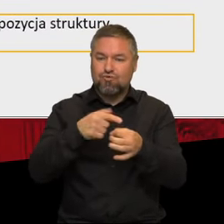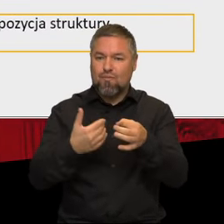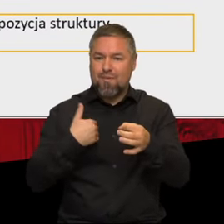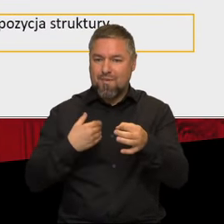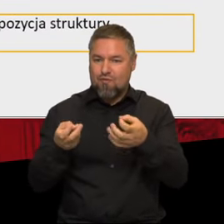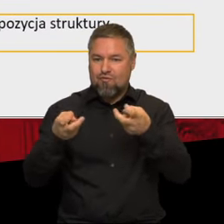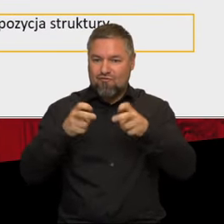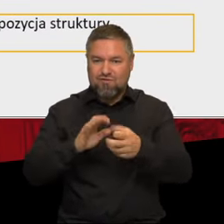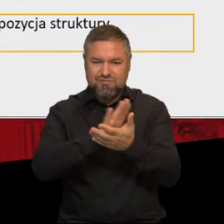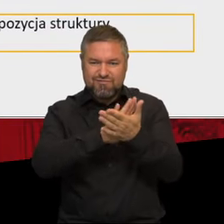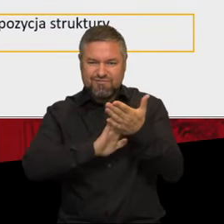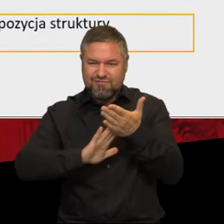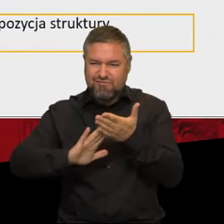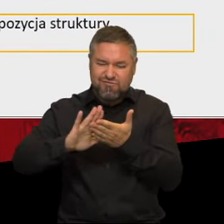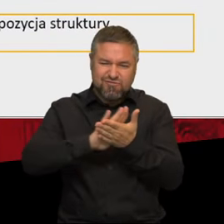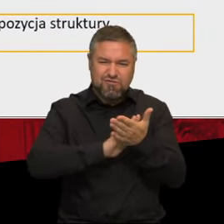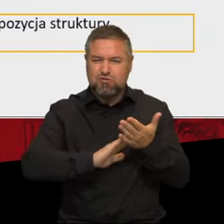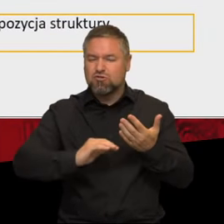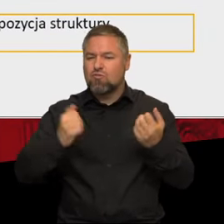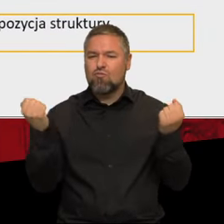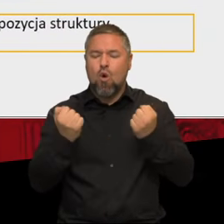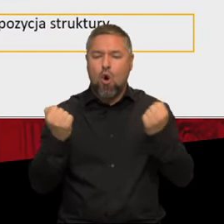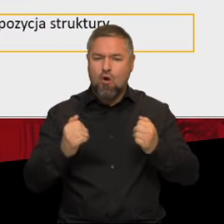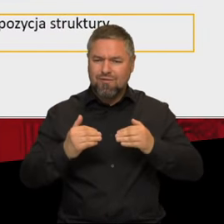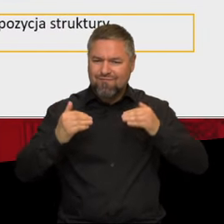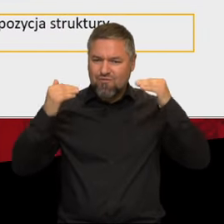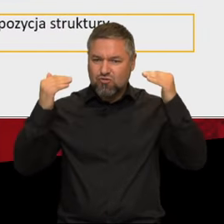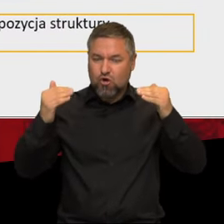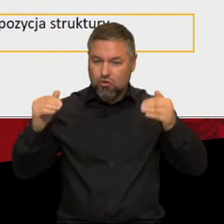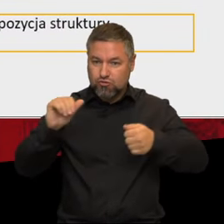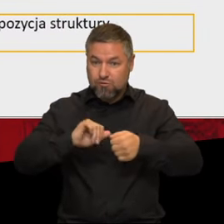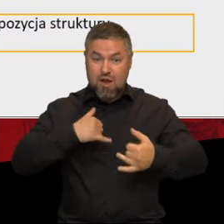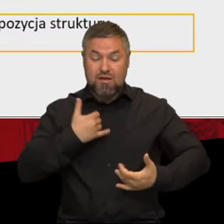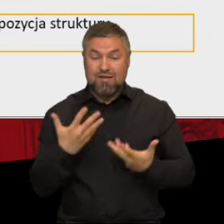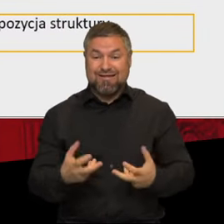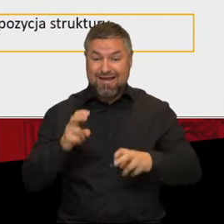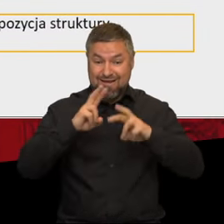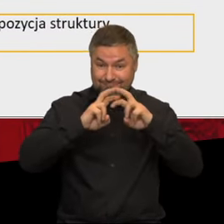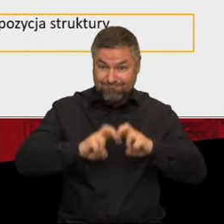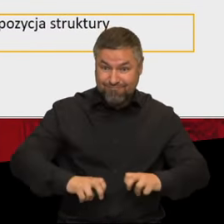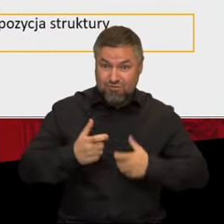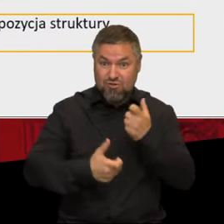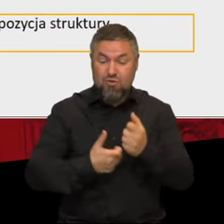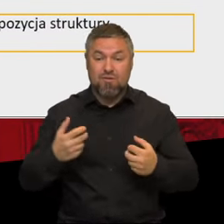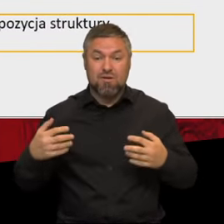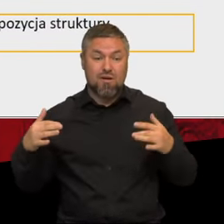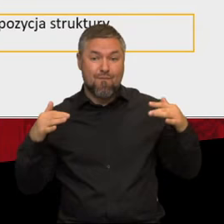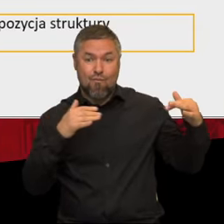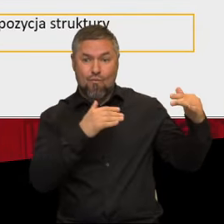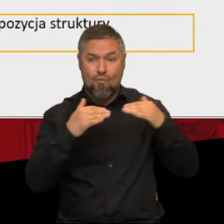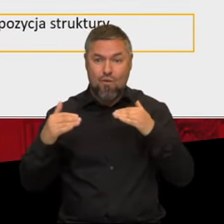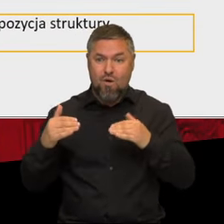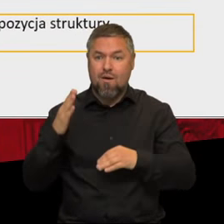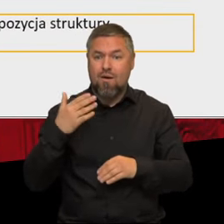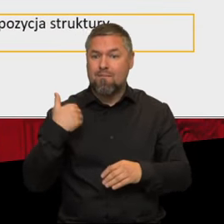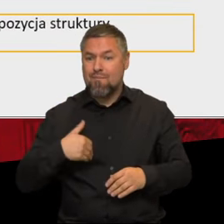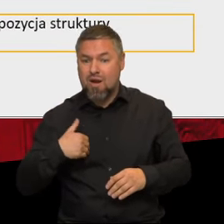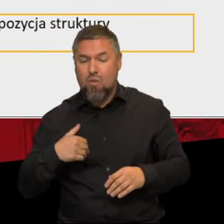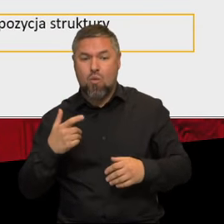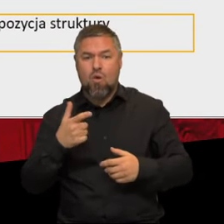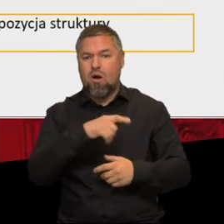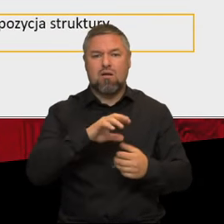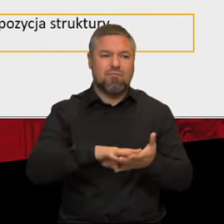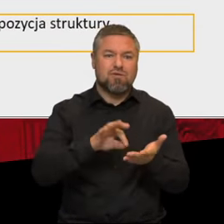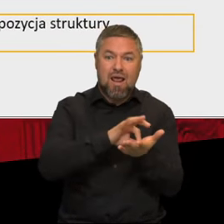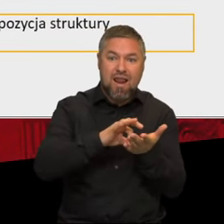wyizolować je i oczyścić do bardzo wysokiego stopnia. Następnie, jeżeli nam zależy, aby zbadać interakcję między białkiem a badaną jakąś substancją,